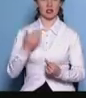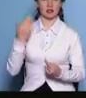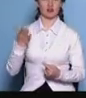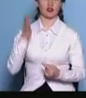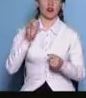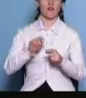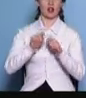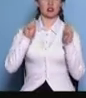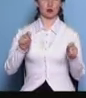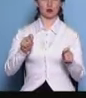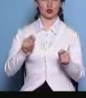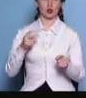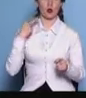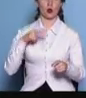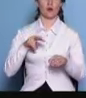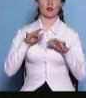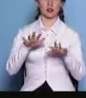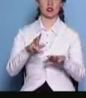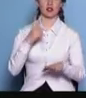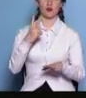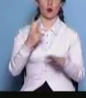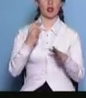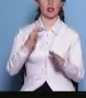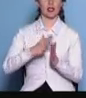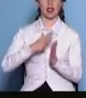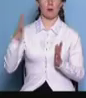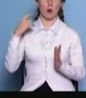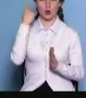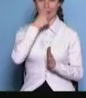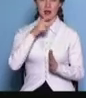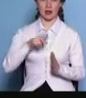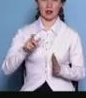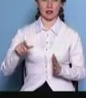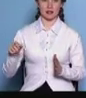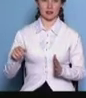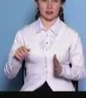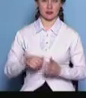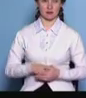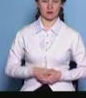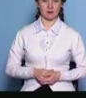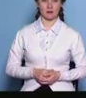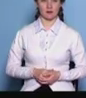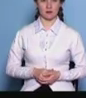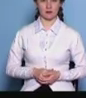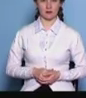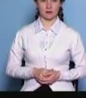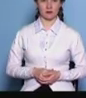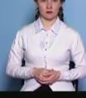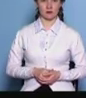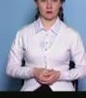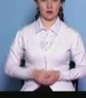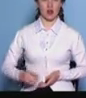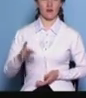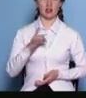уголовное дело убийства двух и более лиц, совершенное общественным способом. В